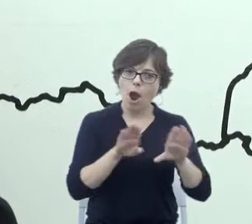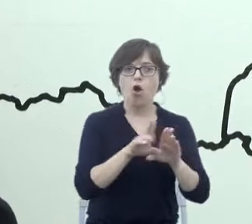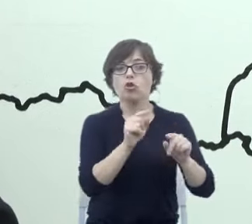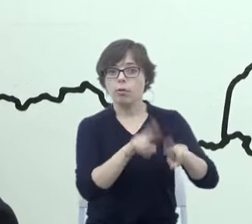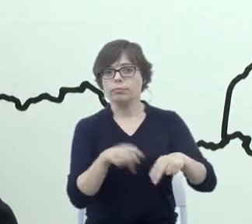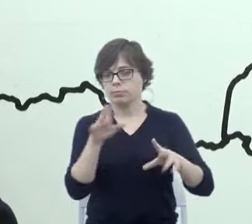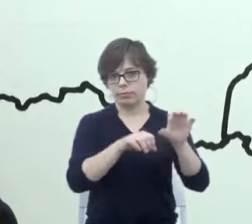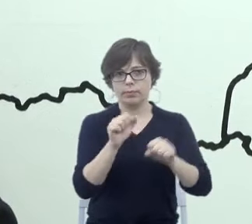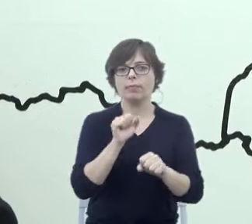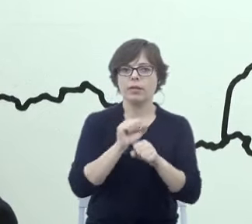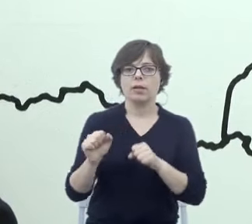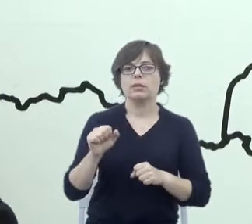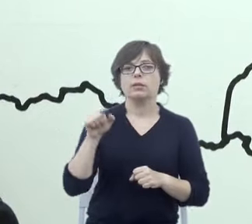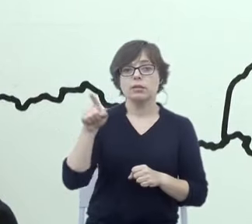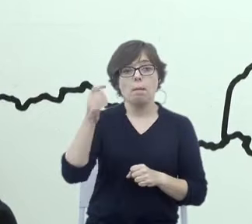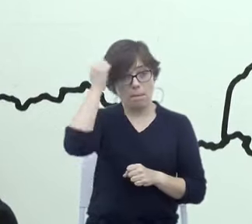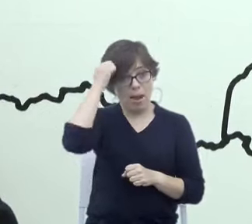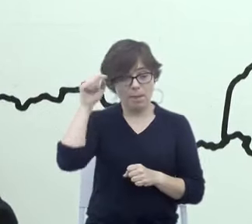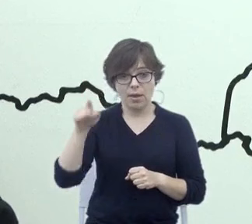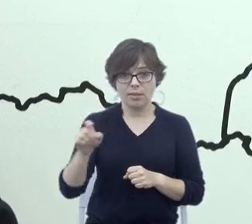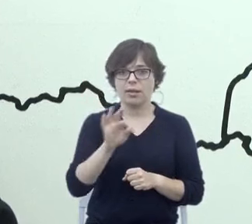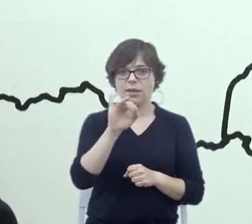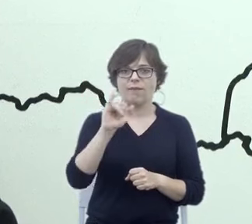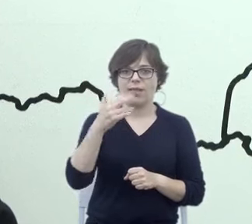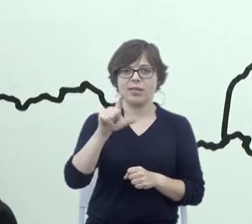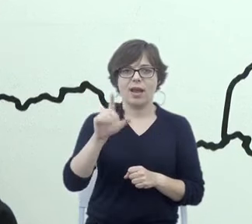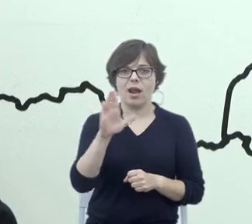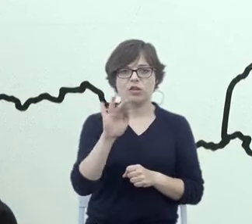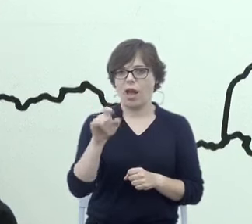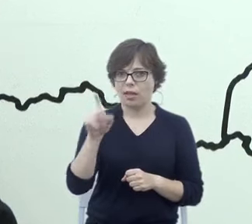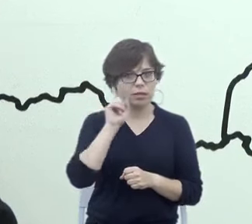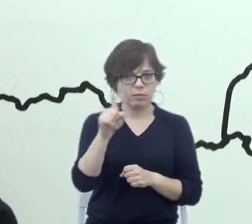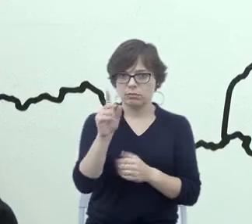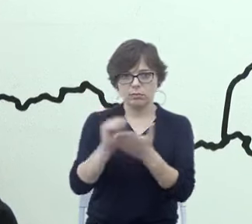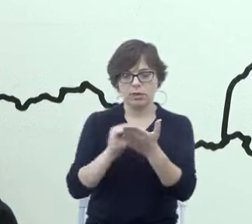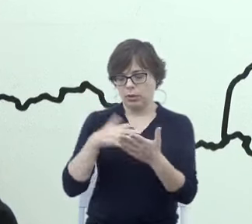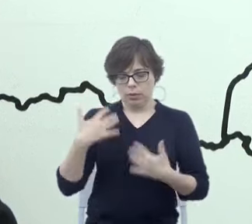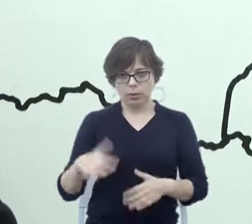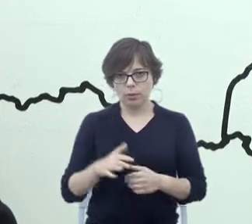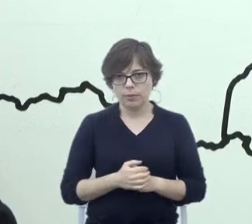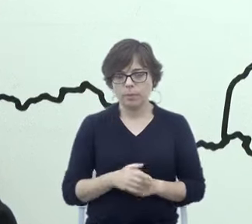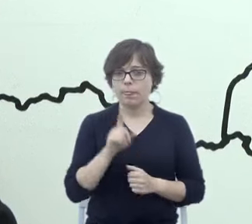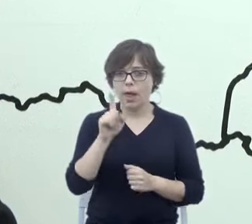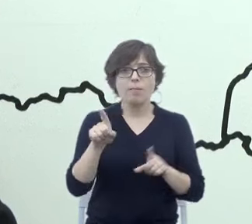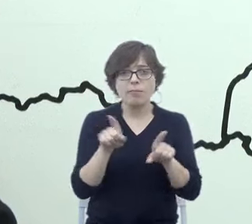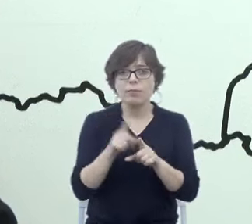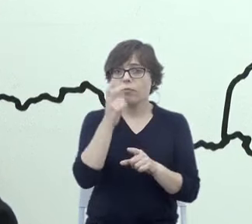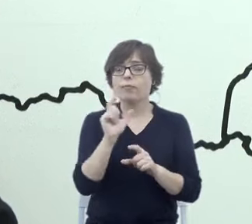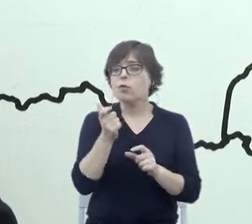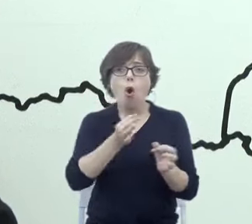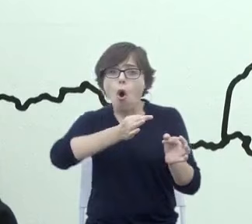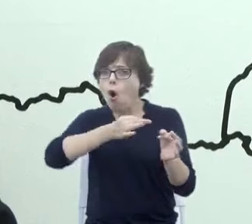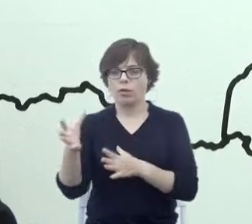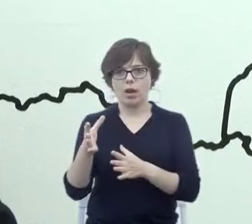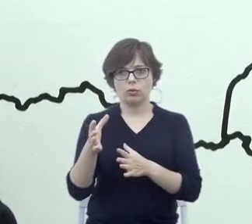pamiętnik Hai Finkelstein jest wstrząsającym źródłem. Niejako od razu znajdują się ludzie, którzy niejako